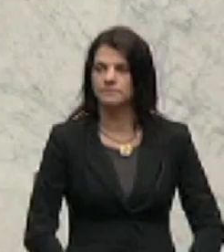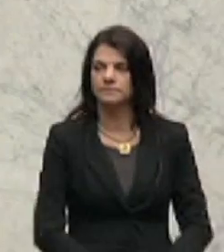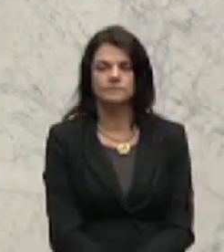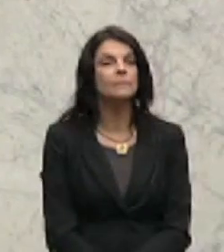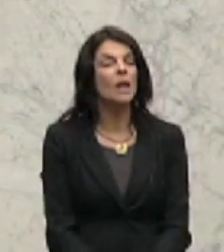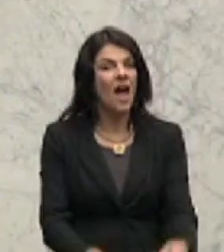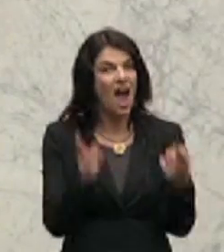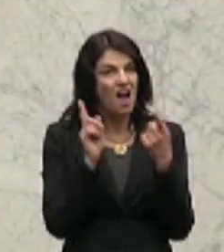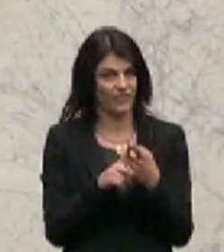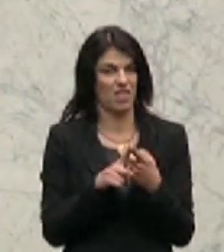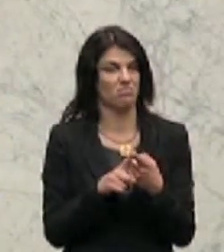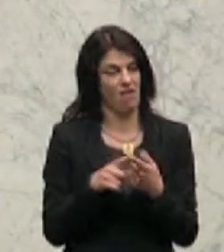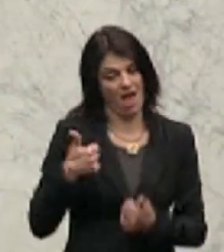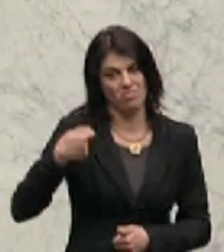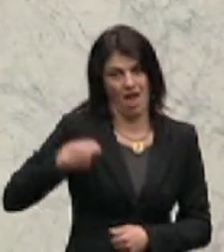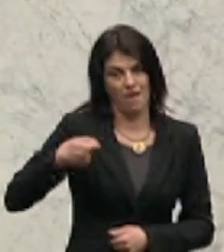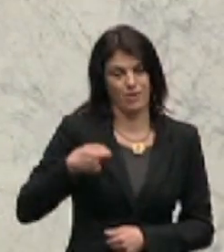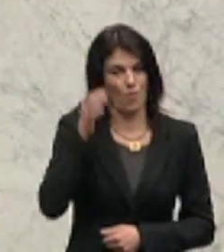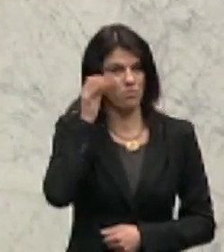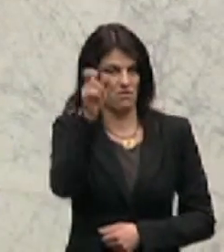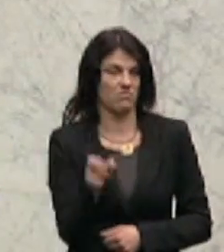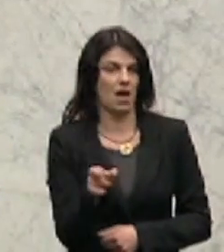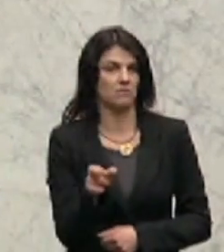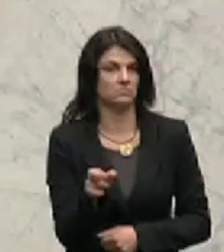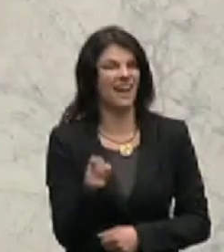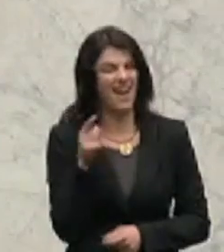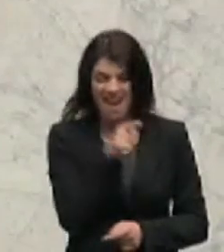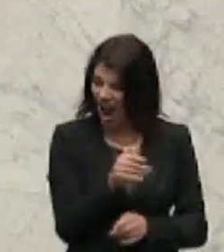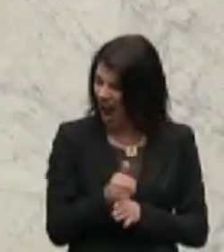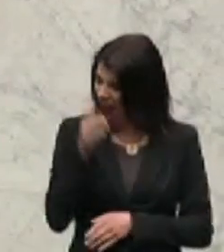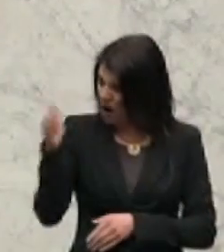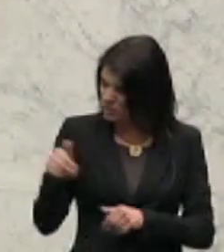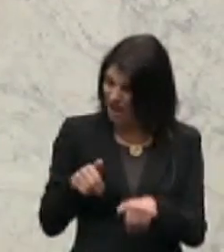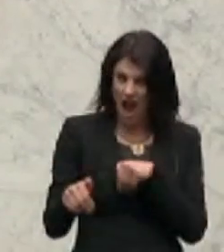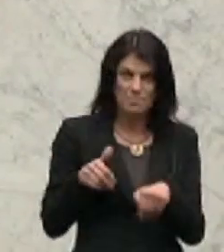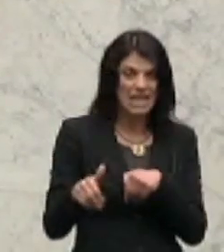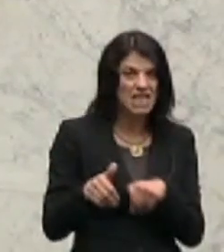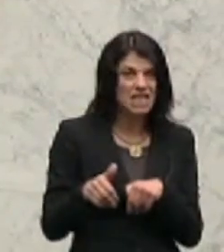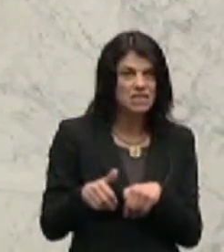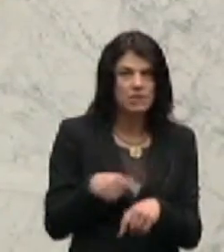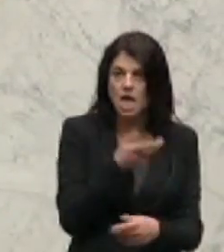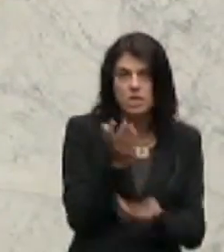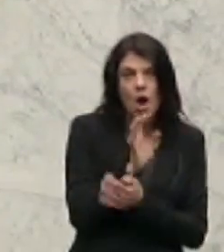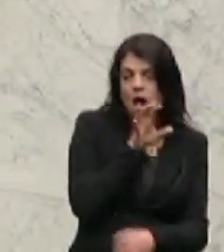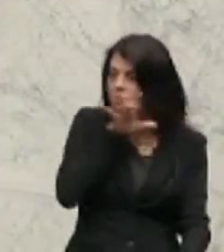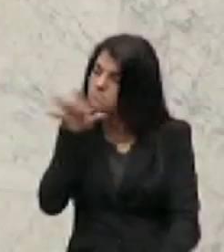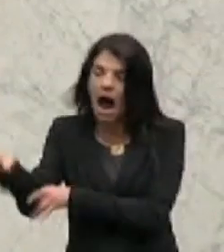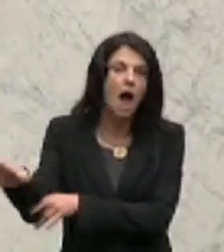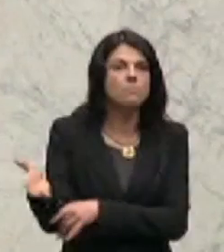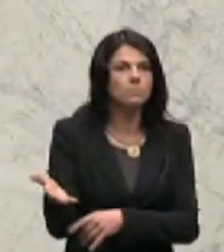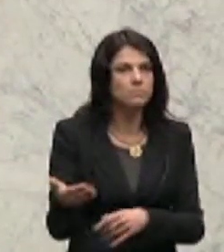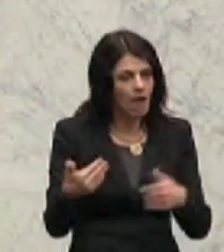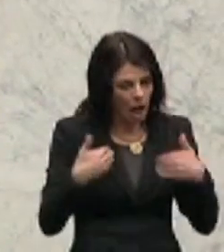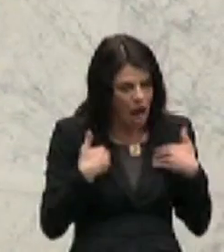Wenn eine Abgeordnete den Außenminister dermaßen angeht, dann kann ich